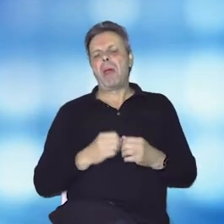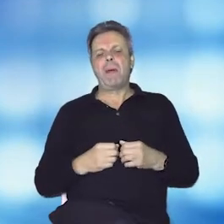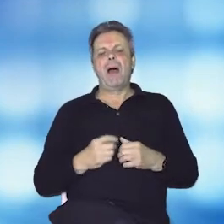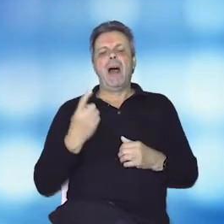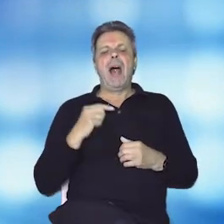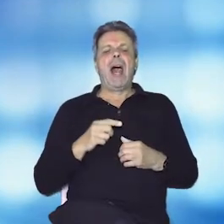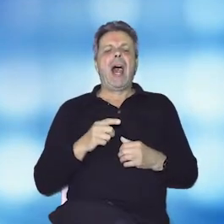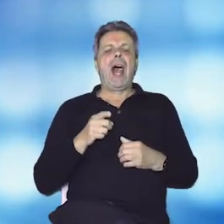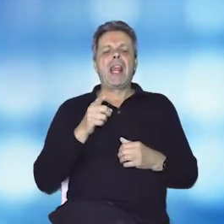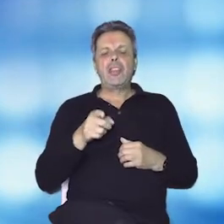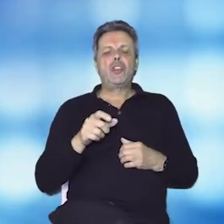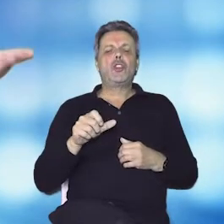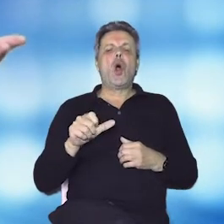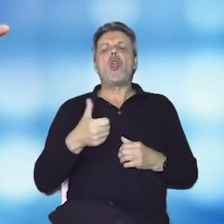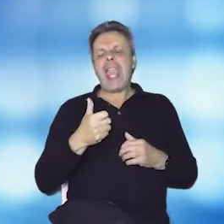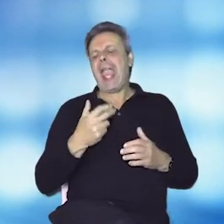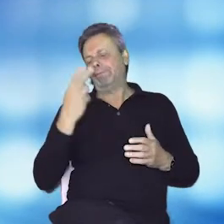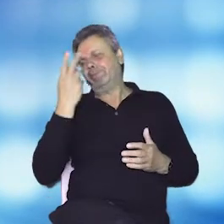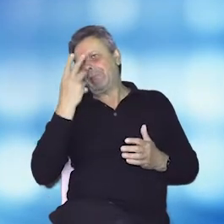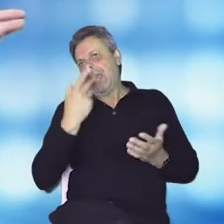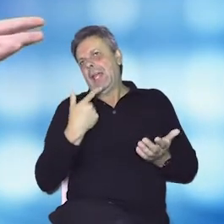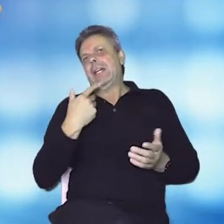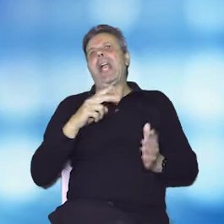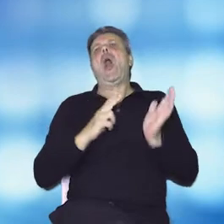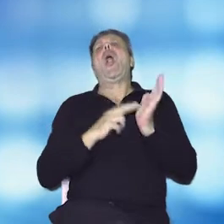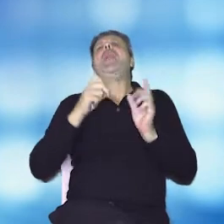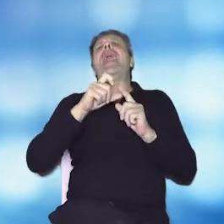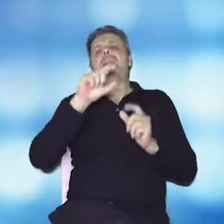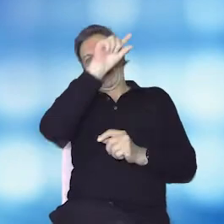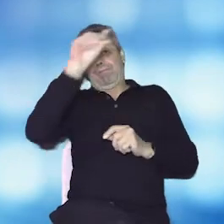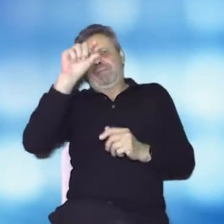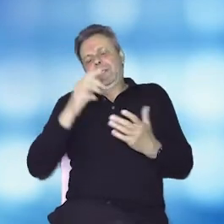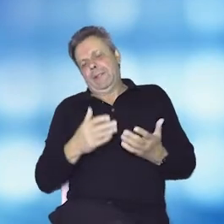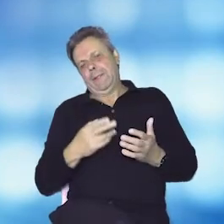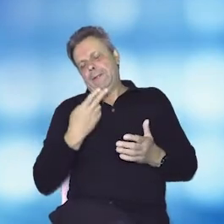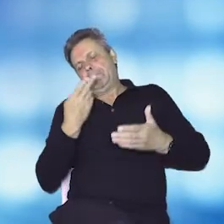ali to nam je doista nadimak samo. To je nadimak, da.